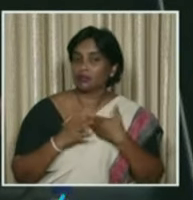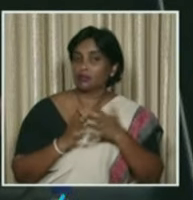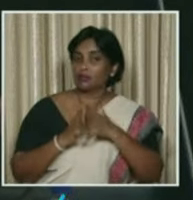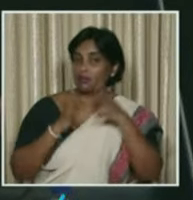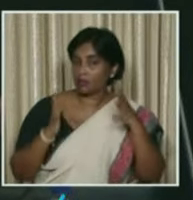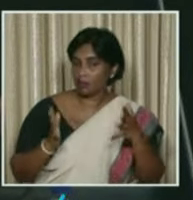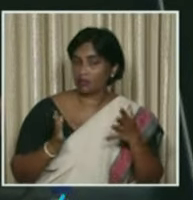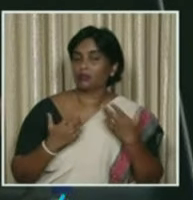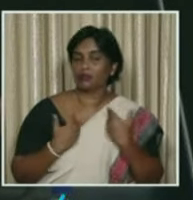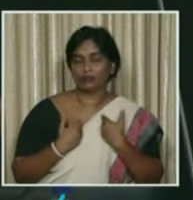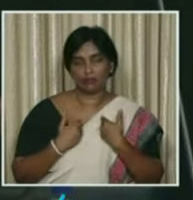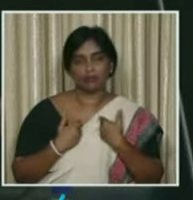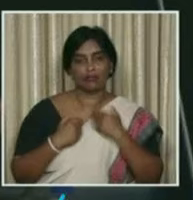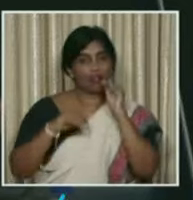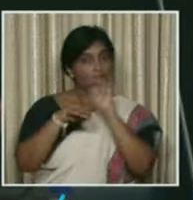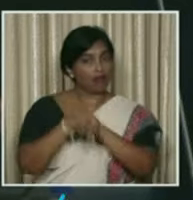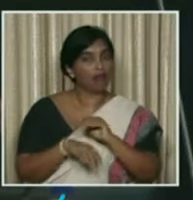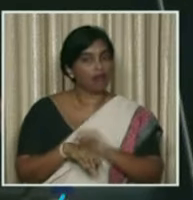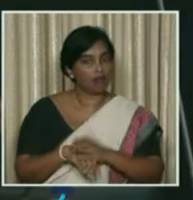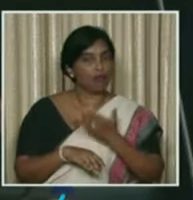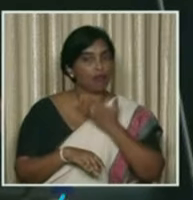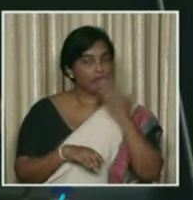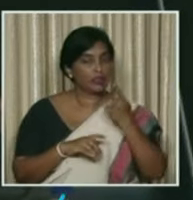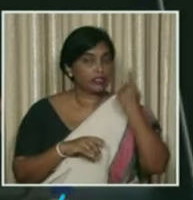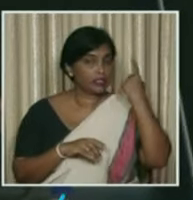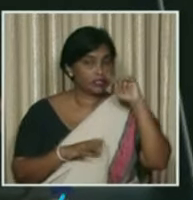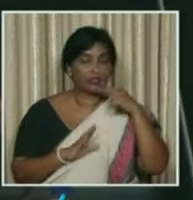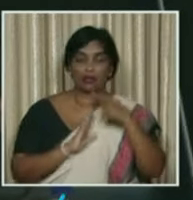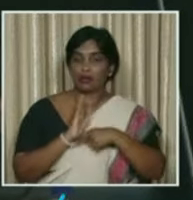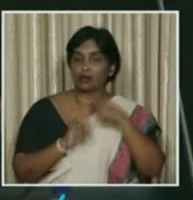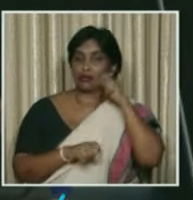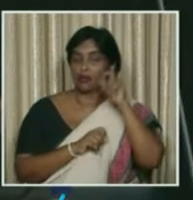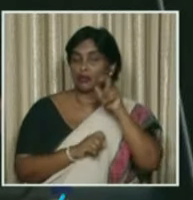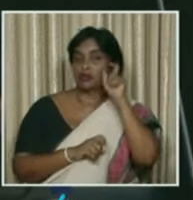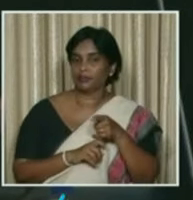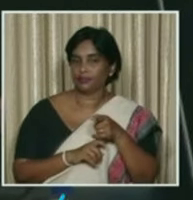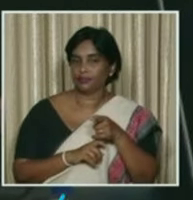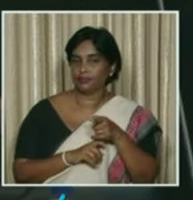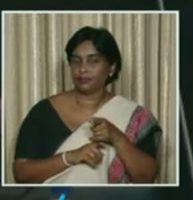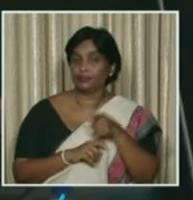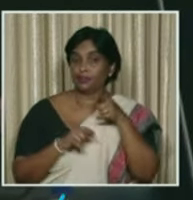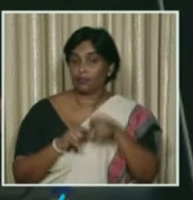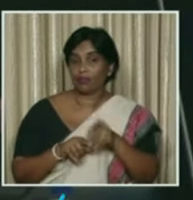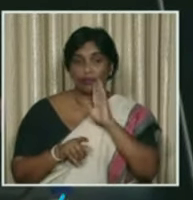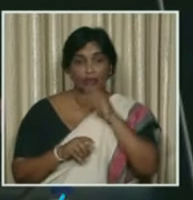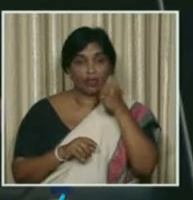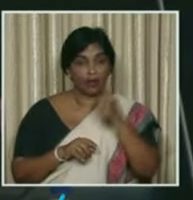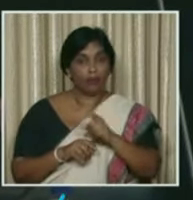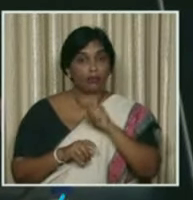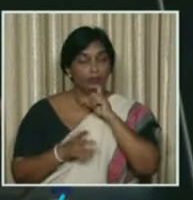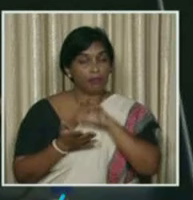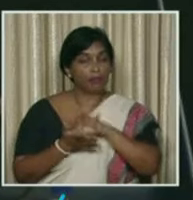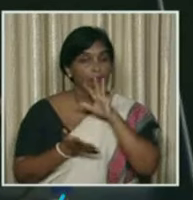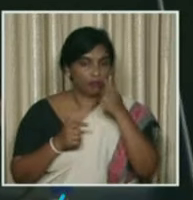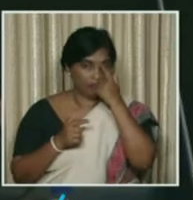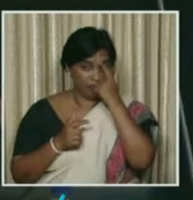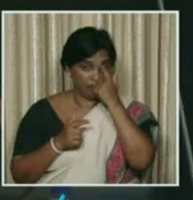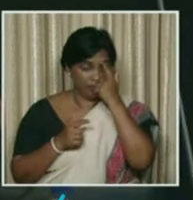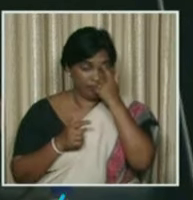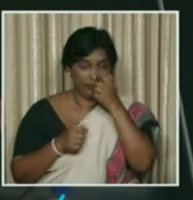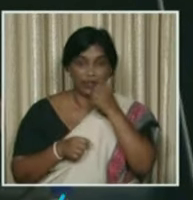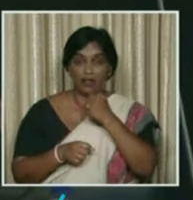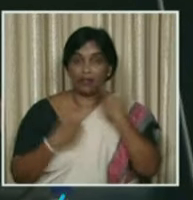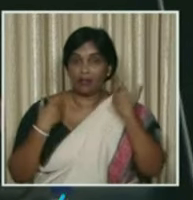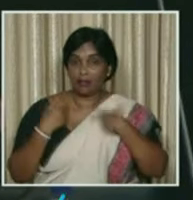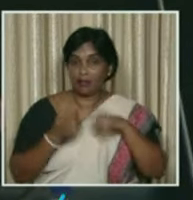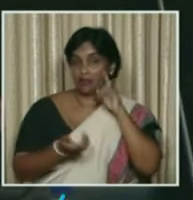දේවල් හෙලිදරව් කර ගන්න පුළුවන් වුණා වගේම ඊයේ රටේ මිනිස්සුන්ට බලා ගන්න පුළුවන් වුණා මේ ඓතිහාසික නඩු තීන්දුවට විරුද්ධව